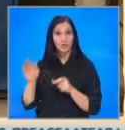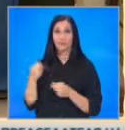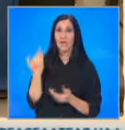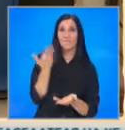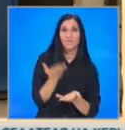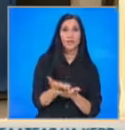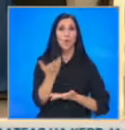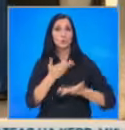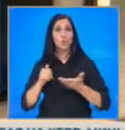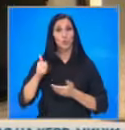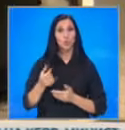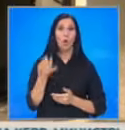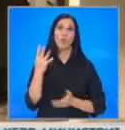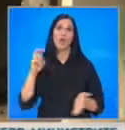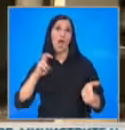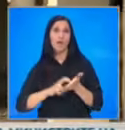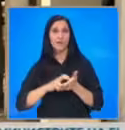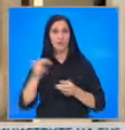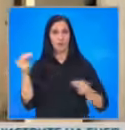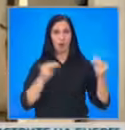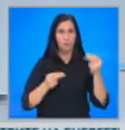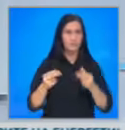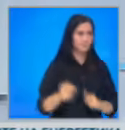внесено и обсъдено утре отново в Енергийната комисия.